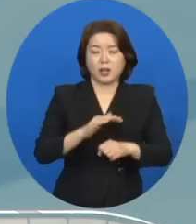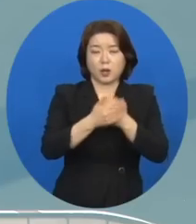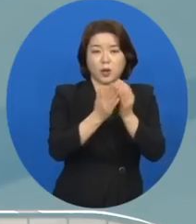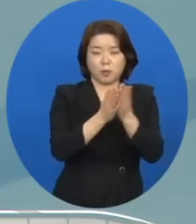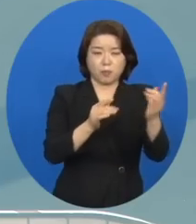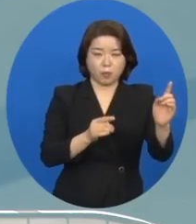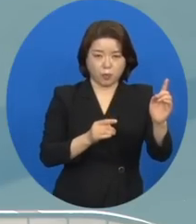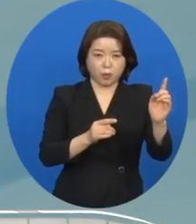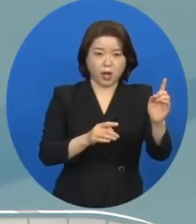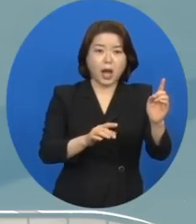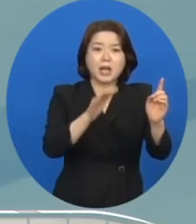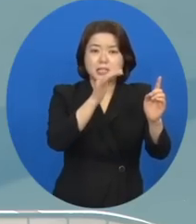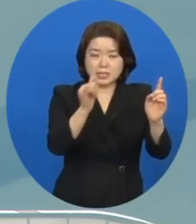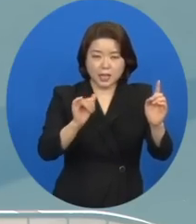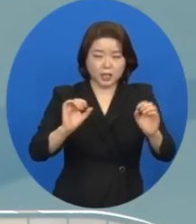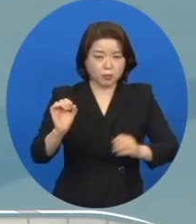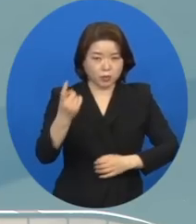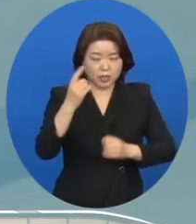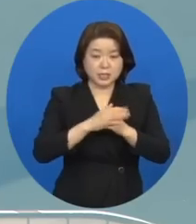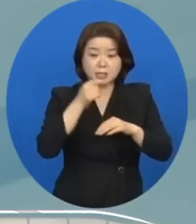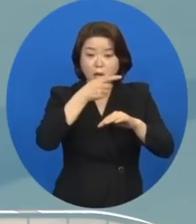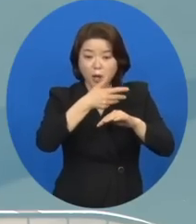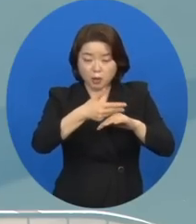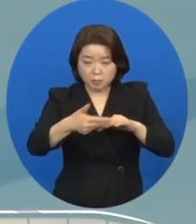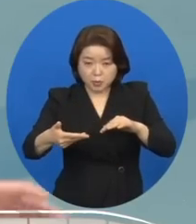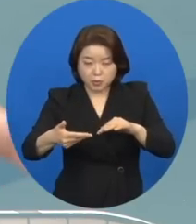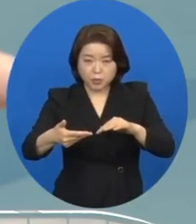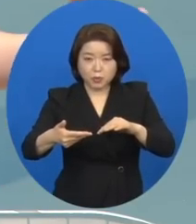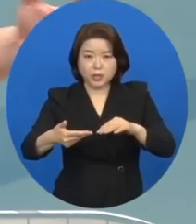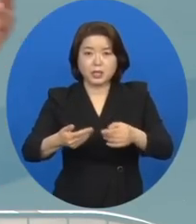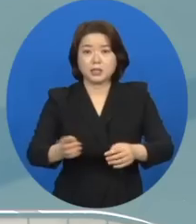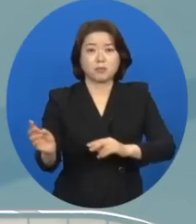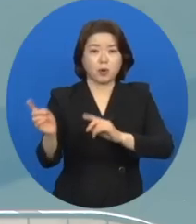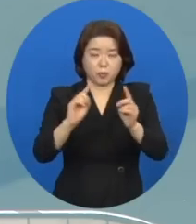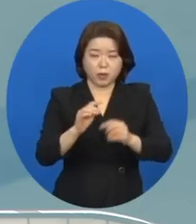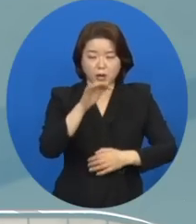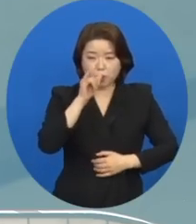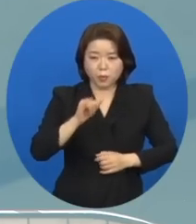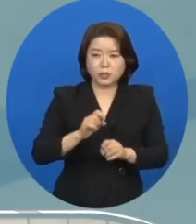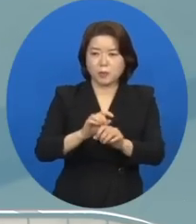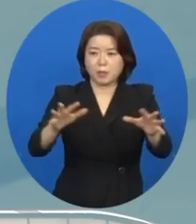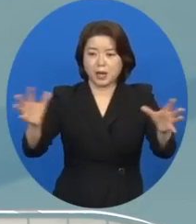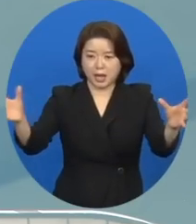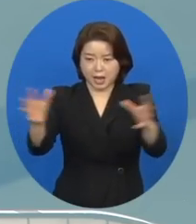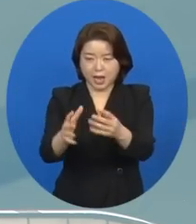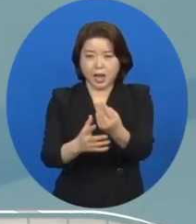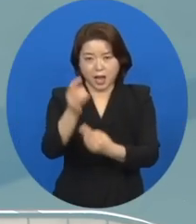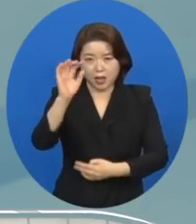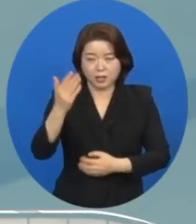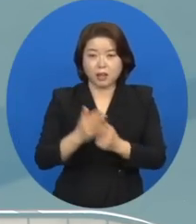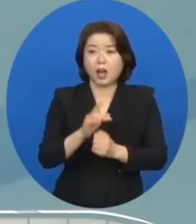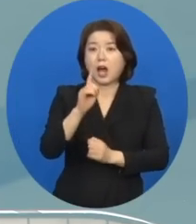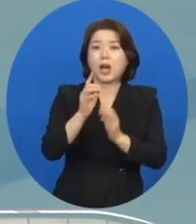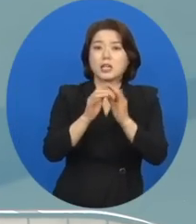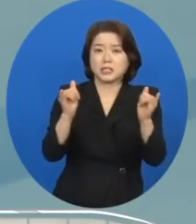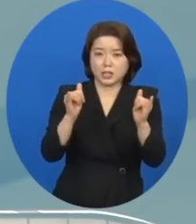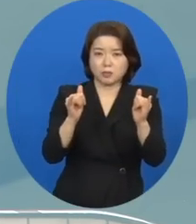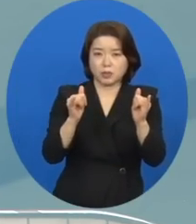한 사람으로 인하여서 민족이 살고 더 나아가 흩어진 하나님의 자녀들이 모여 하나가 된다고 했죠. 한 사람 때문에 고문하던